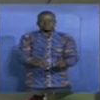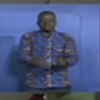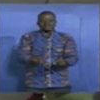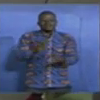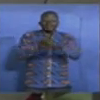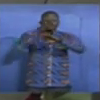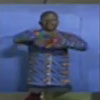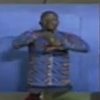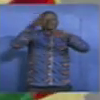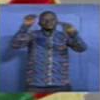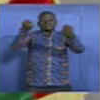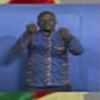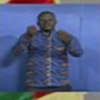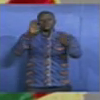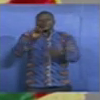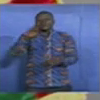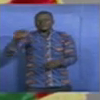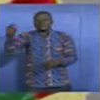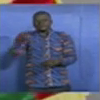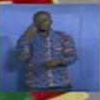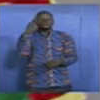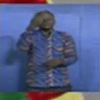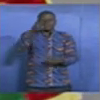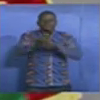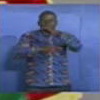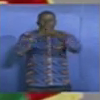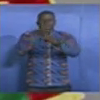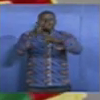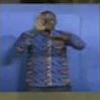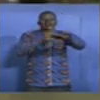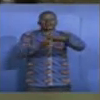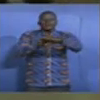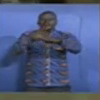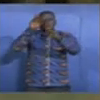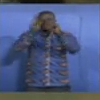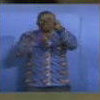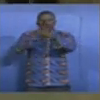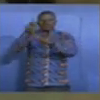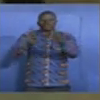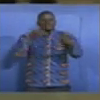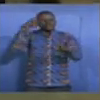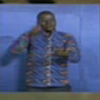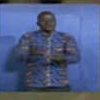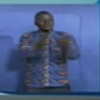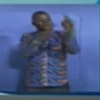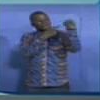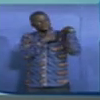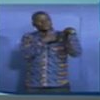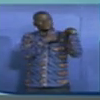l'ONG Africa Vision Internationale interpelle le citoyen burkinabé à plus de responsabilité.